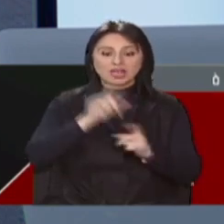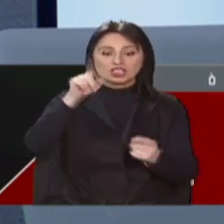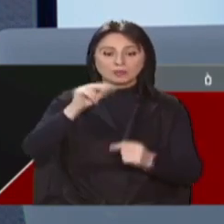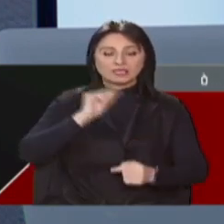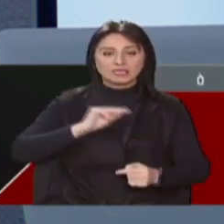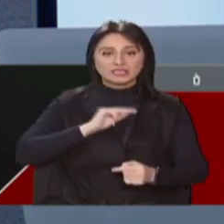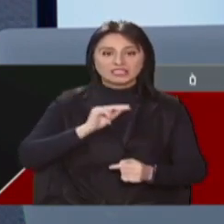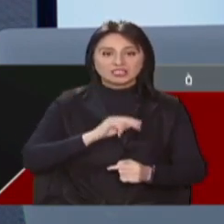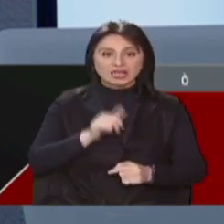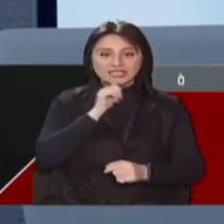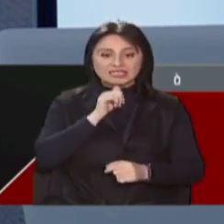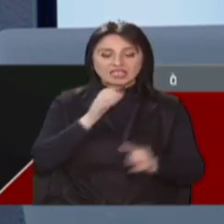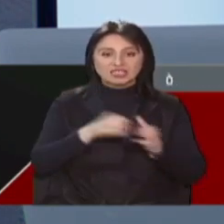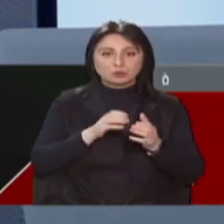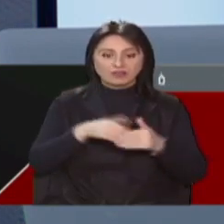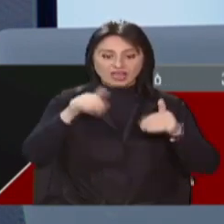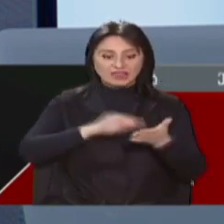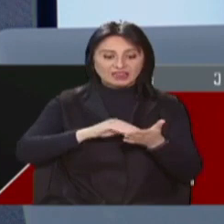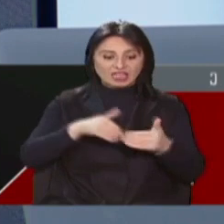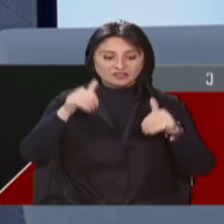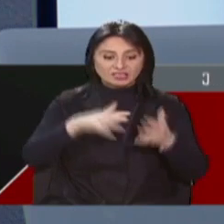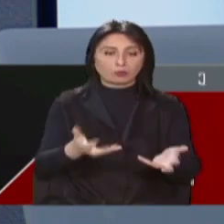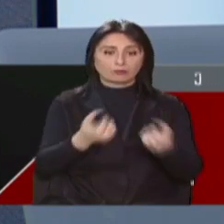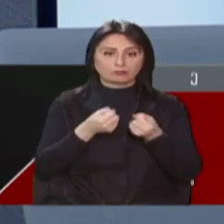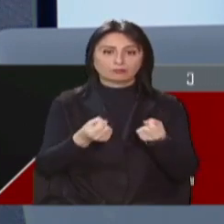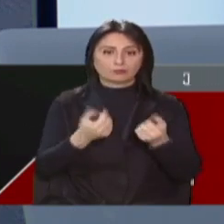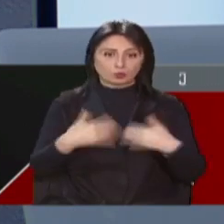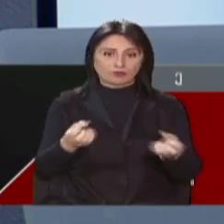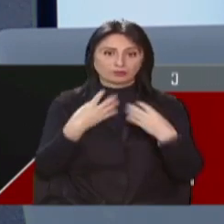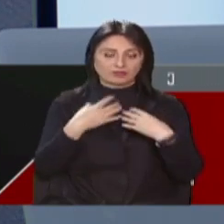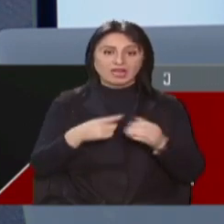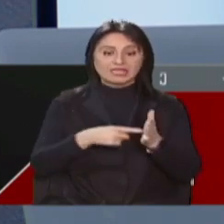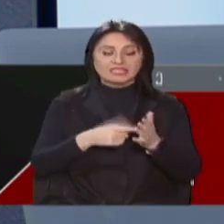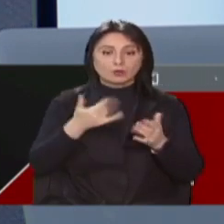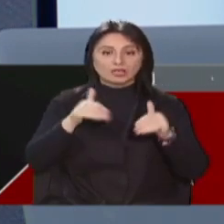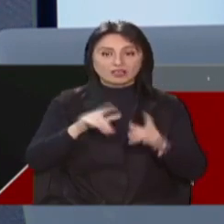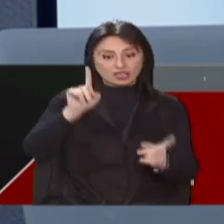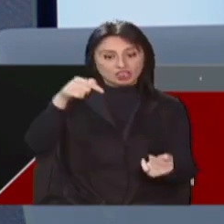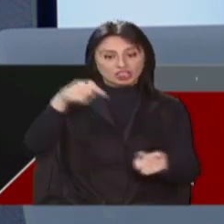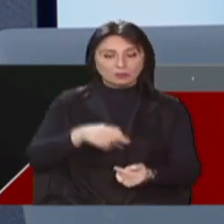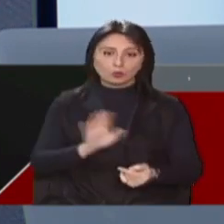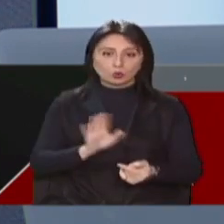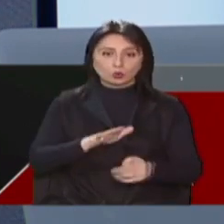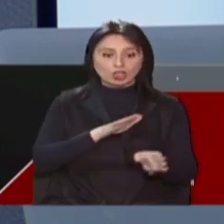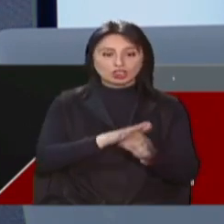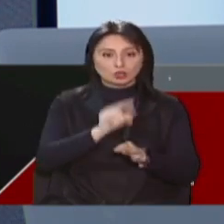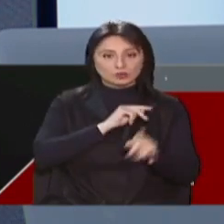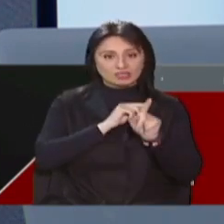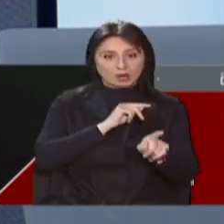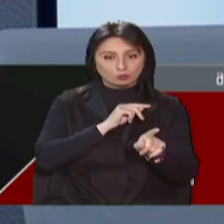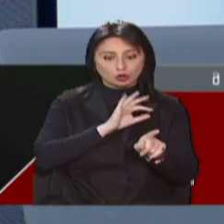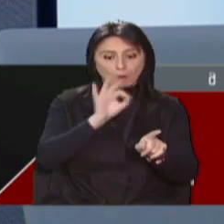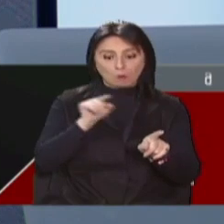შესაბამისმა სამსახურმა საექსპერტო კომპანიის დასკვნის საფუძველზე ჩაიბარა. Ახლა ძიებამ უნდა დაადგინოს შესაბამებო და თუ არა შესრულებული